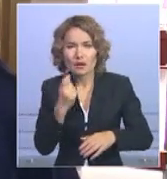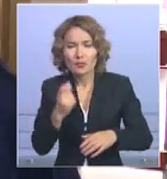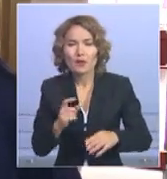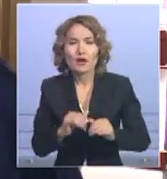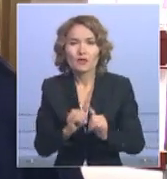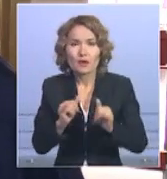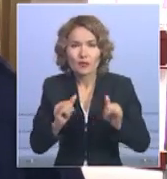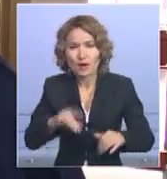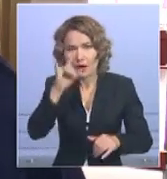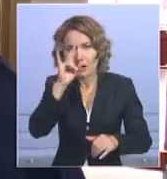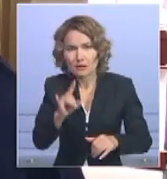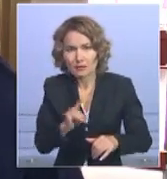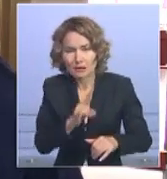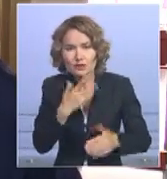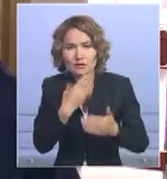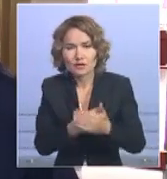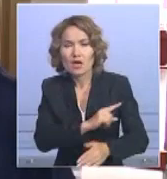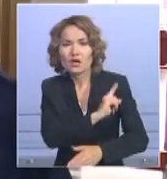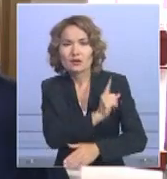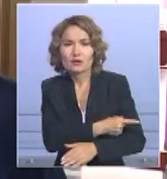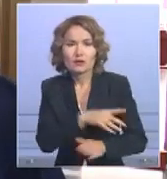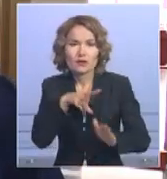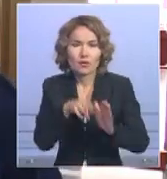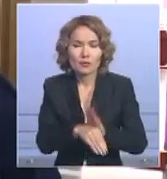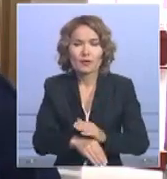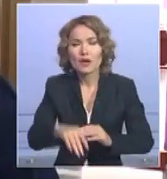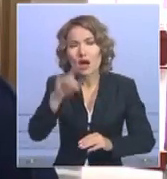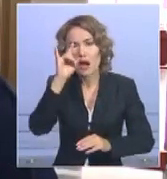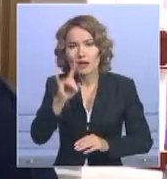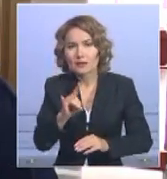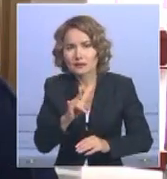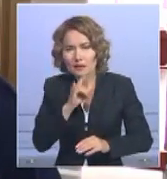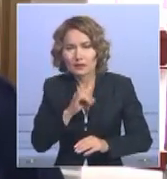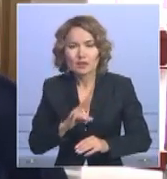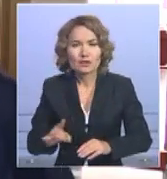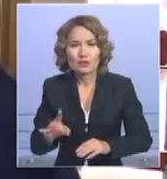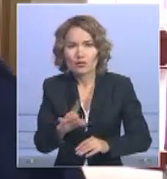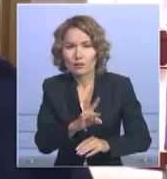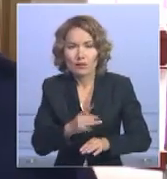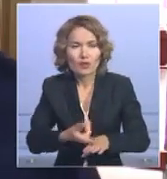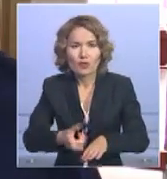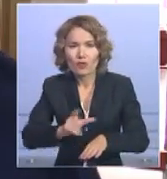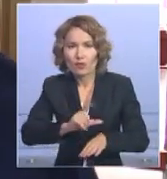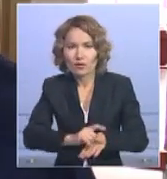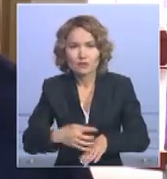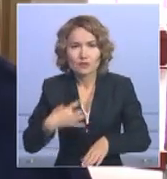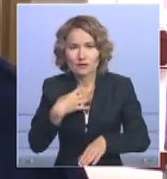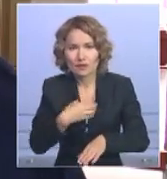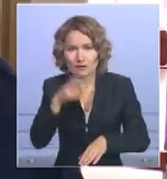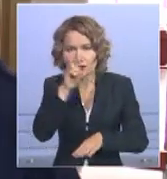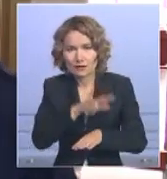қосуға мүмкіндік алды. Демек, Қазақстанның әлем сахнасындағы рөлі күн санап артып келеді.